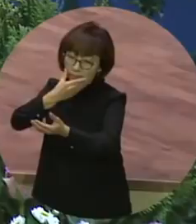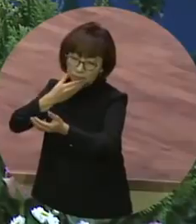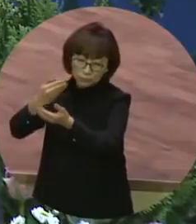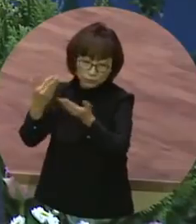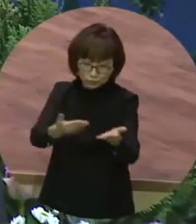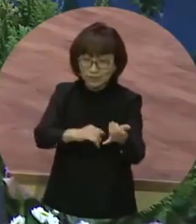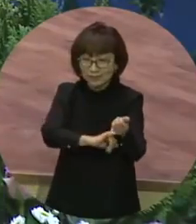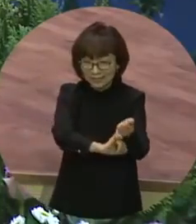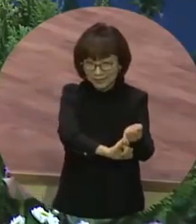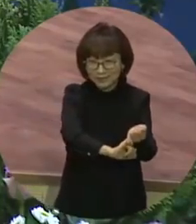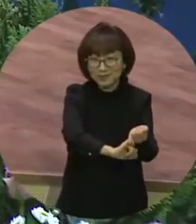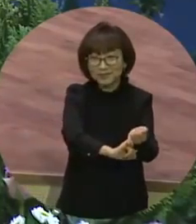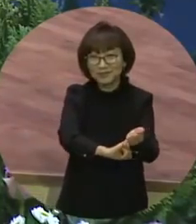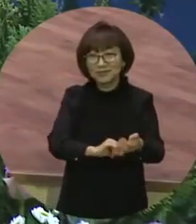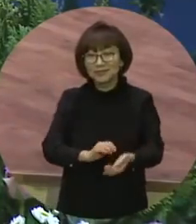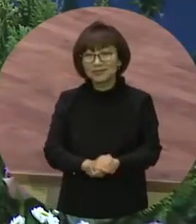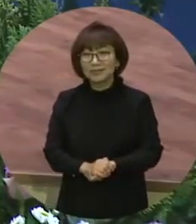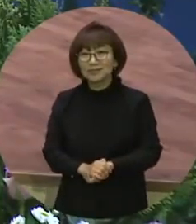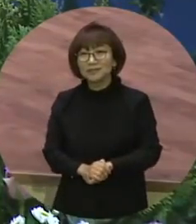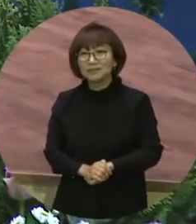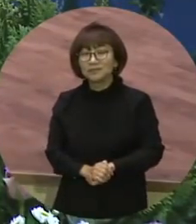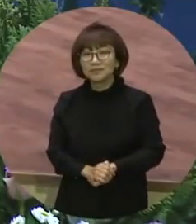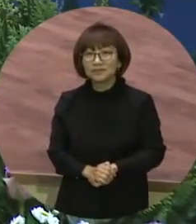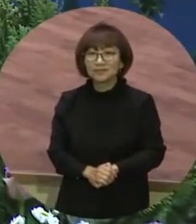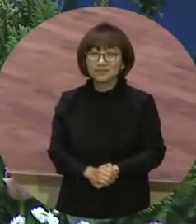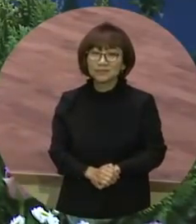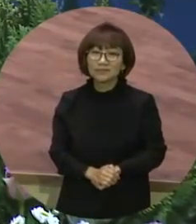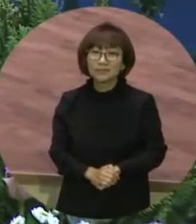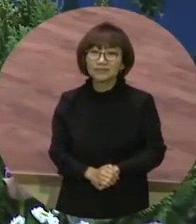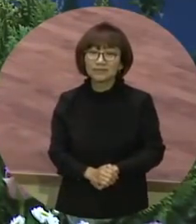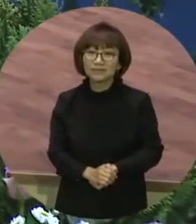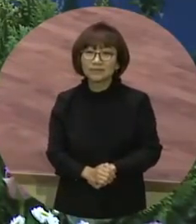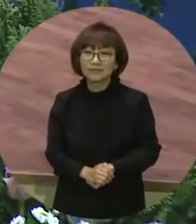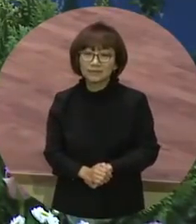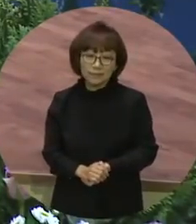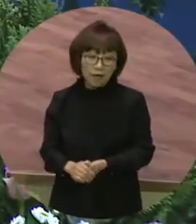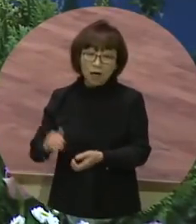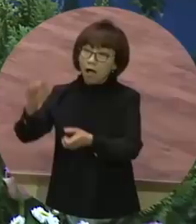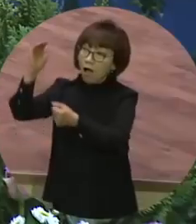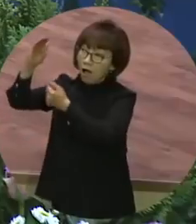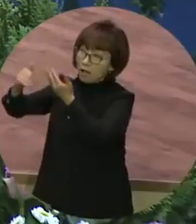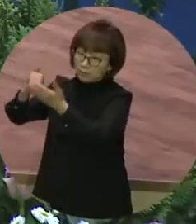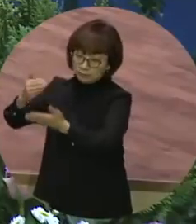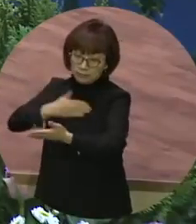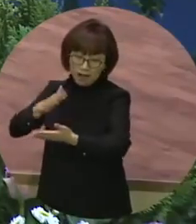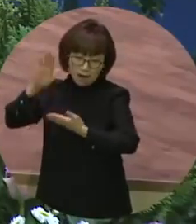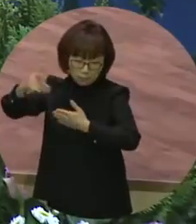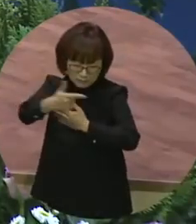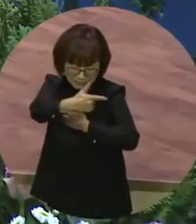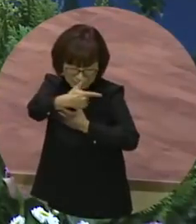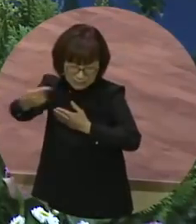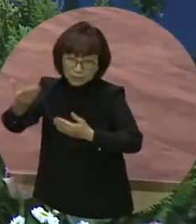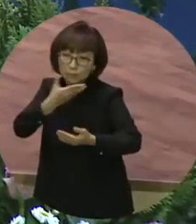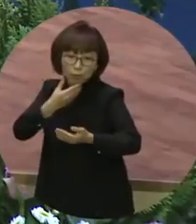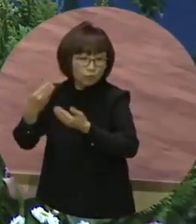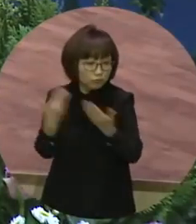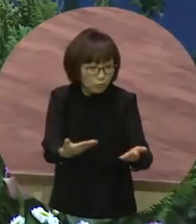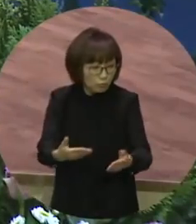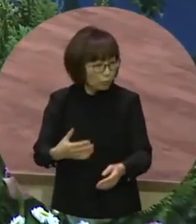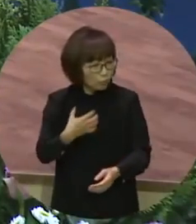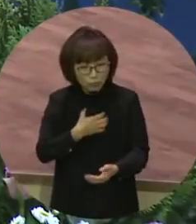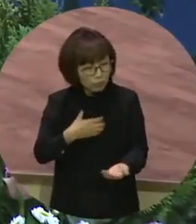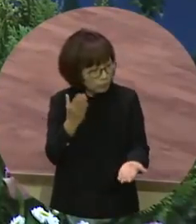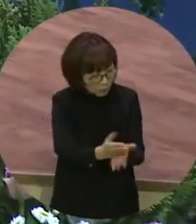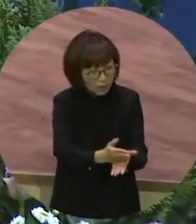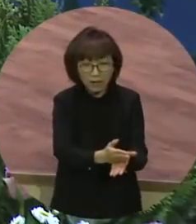하나님이 상급이 되시는데 뭐가 걱정이냐 이런 말이에요. 내가 너의 방패요,